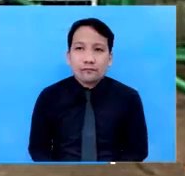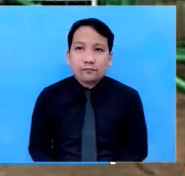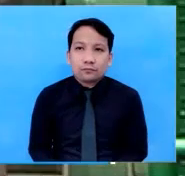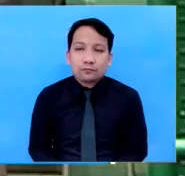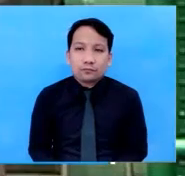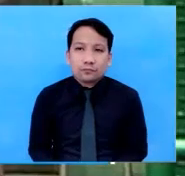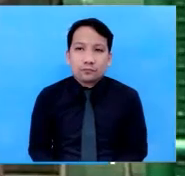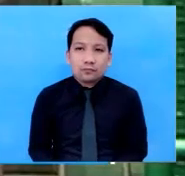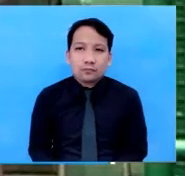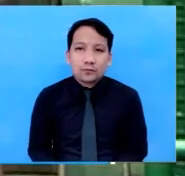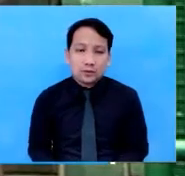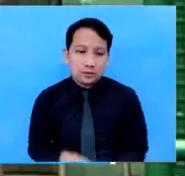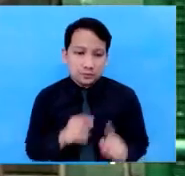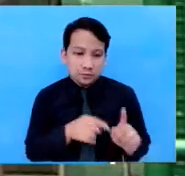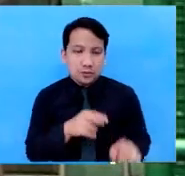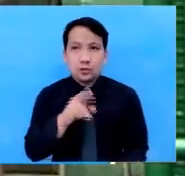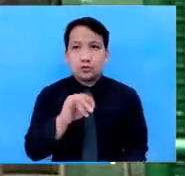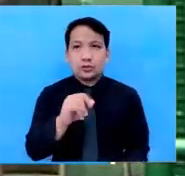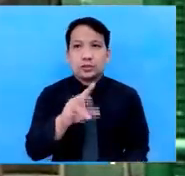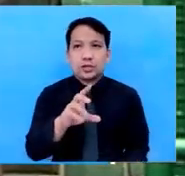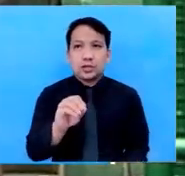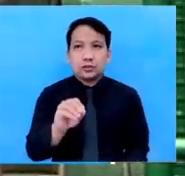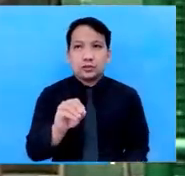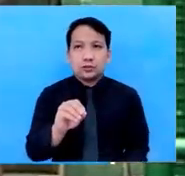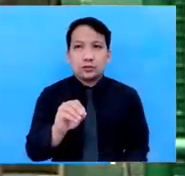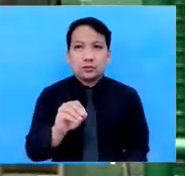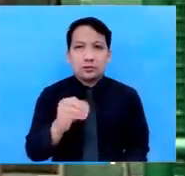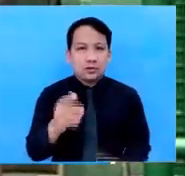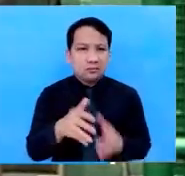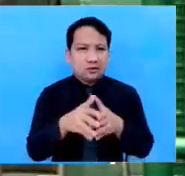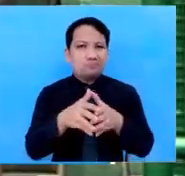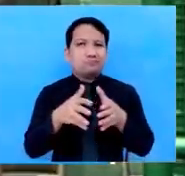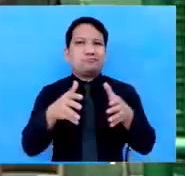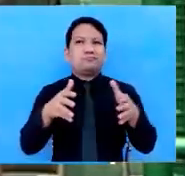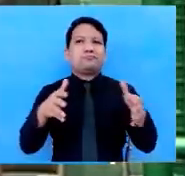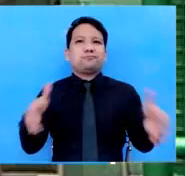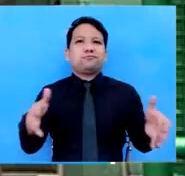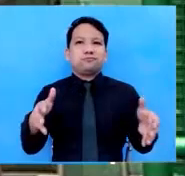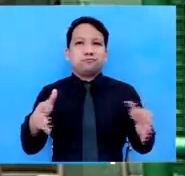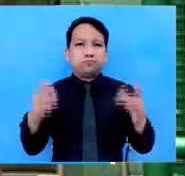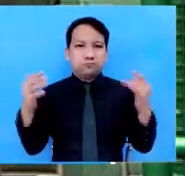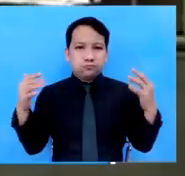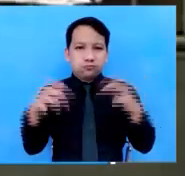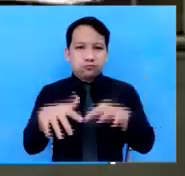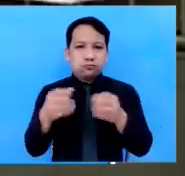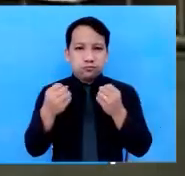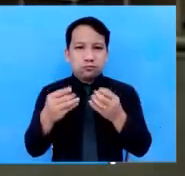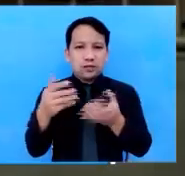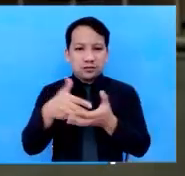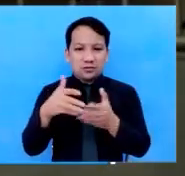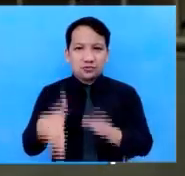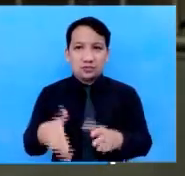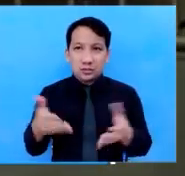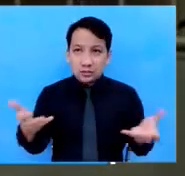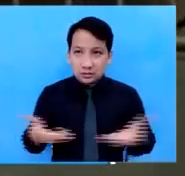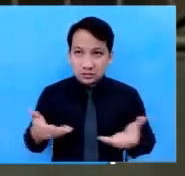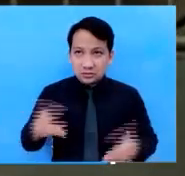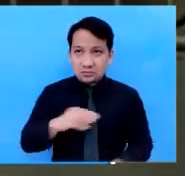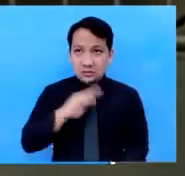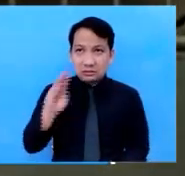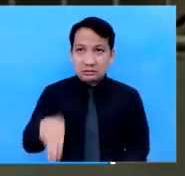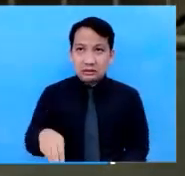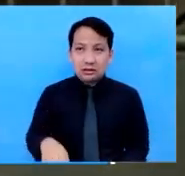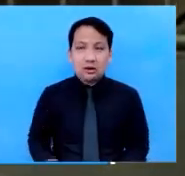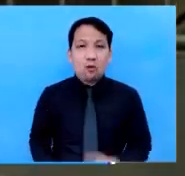Ang Rosauro Almario Elementary School ang may pinakamalaking populasyon para sa elementarya sa buong lungsod ng Maynila. Sa huling